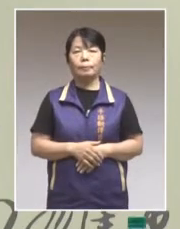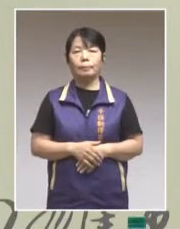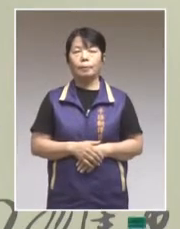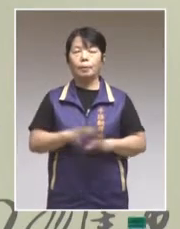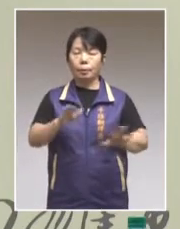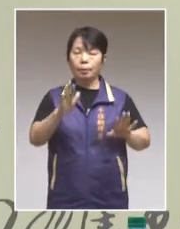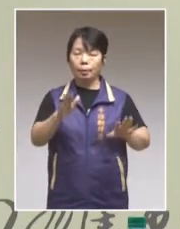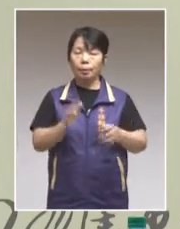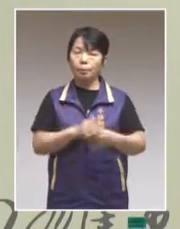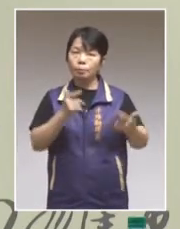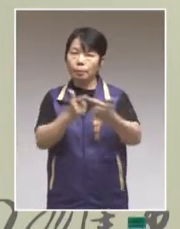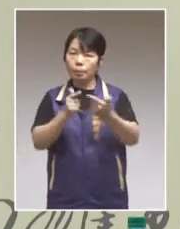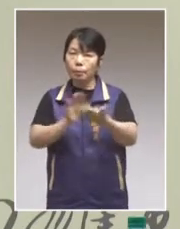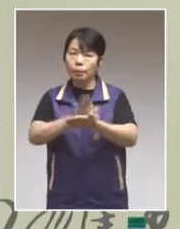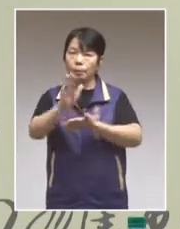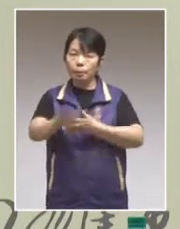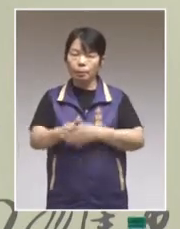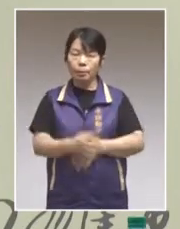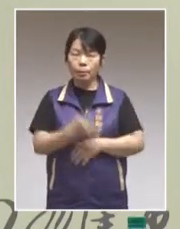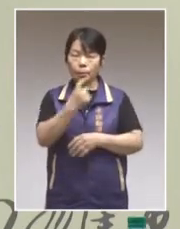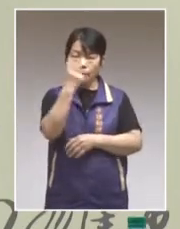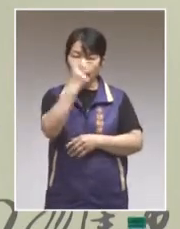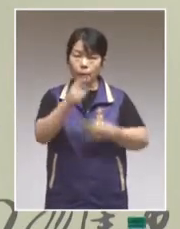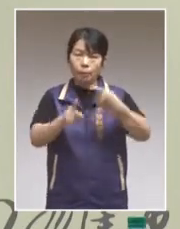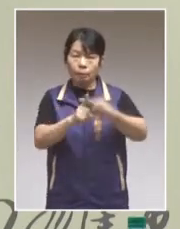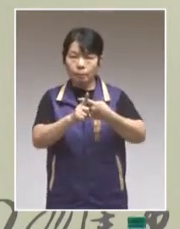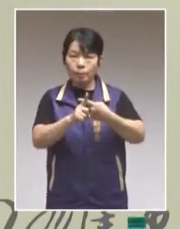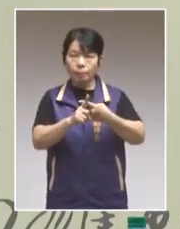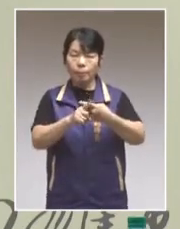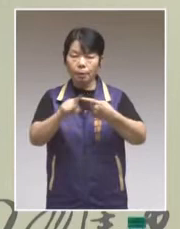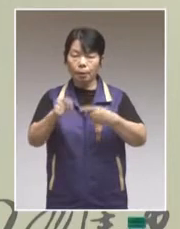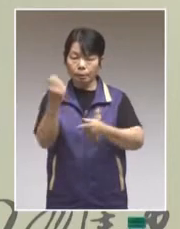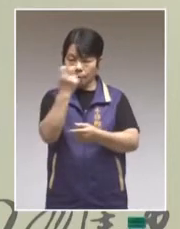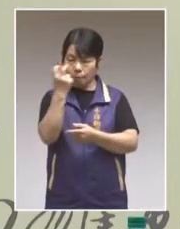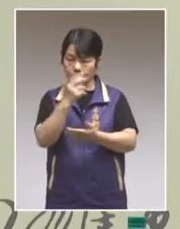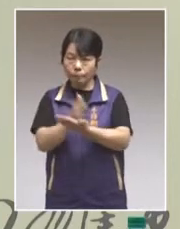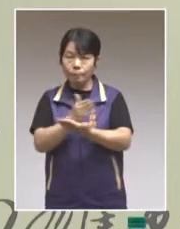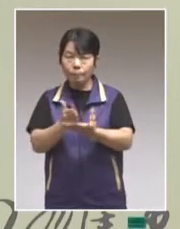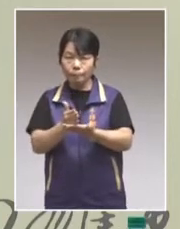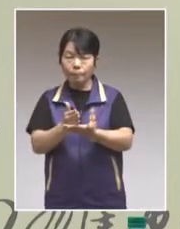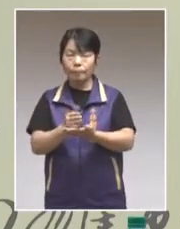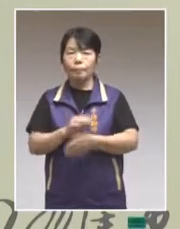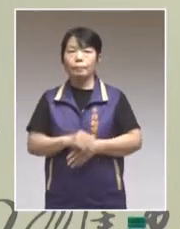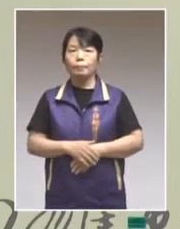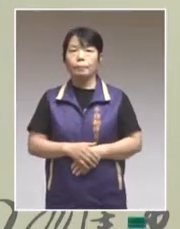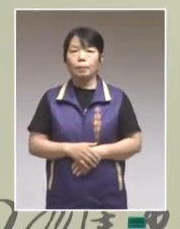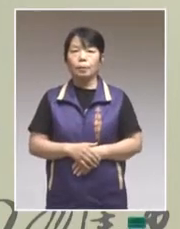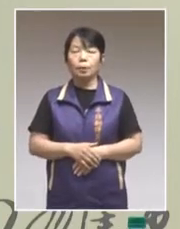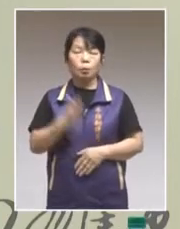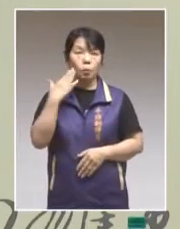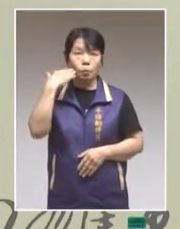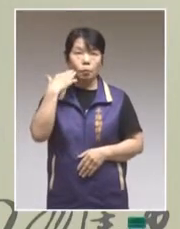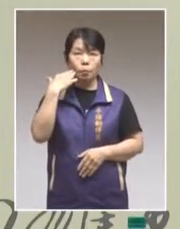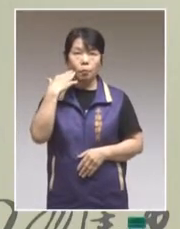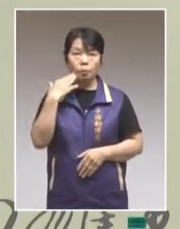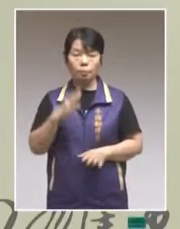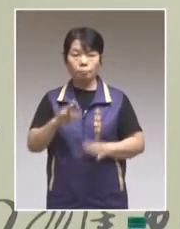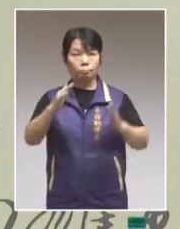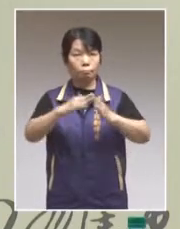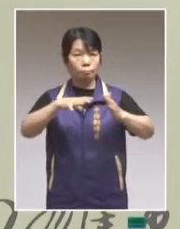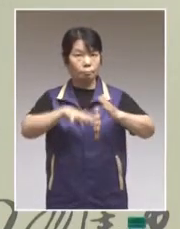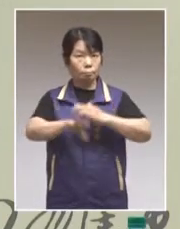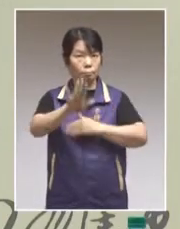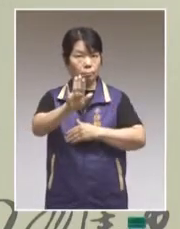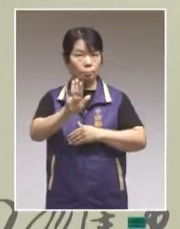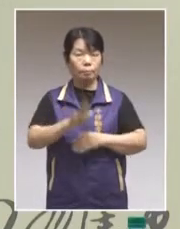也因应未来快筛阳作为的啊这个诊断来看啊，那假如你家里面